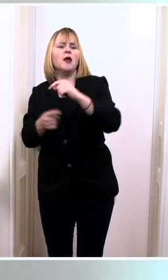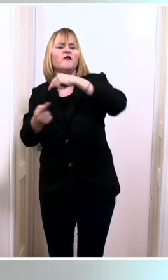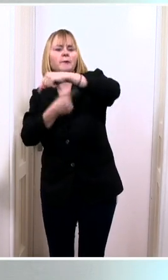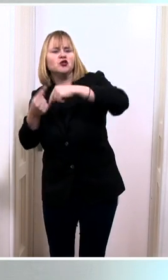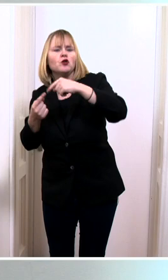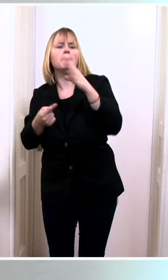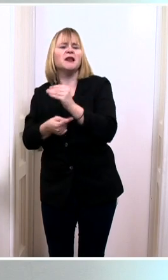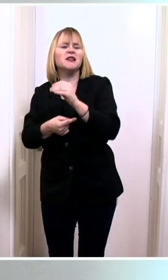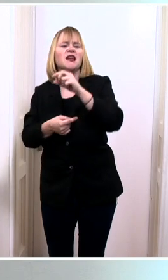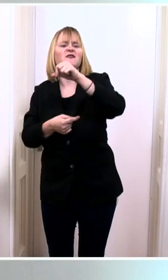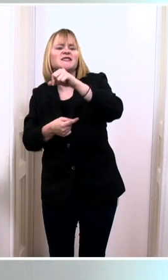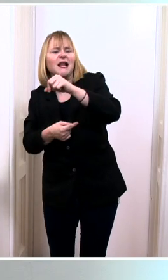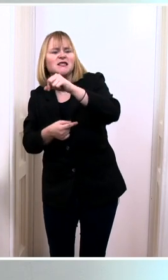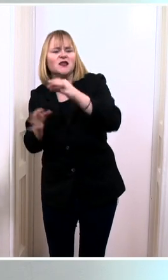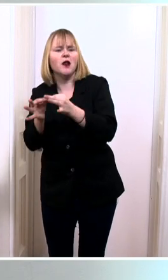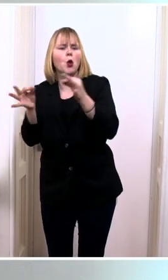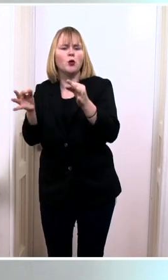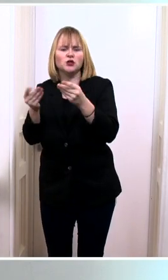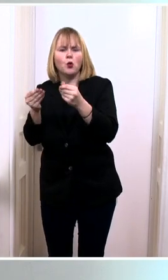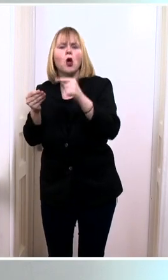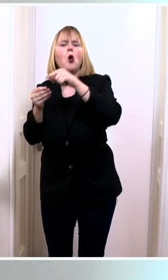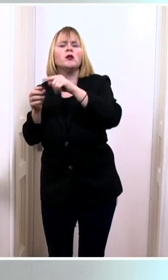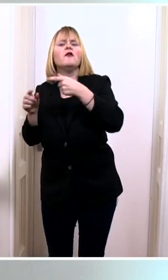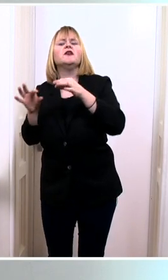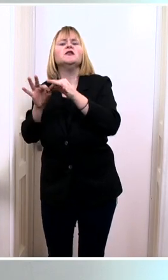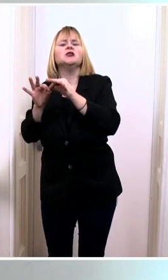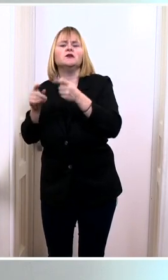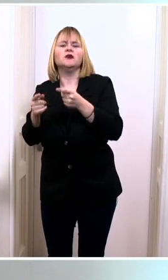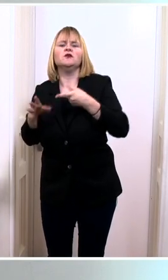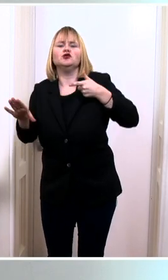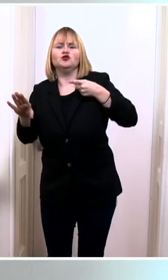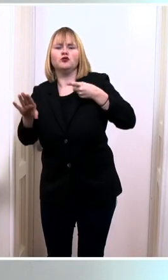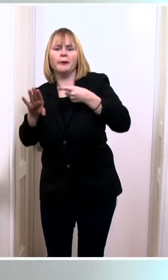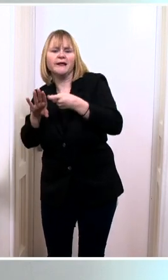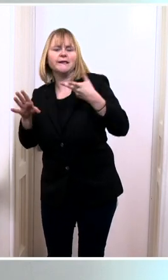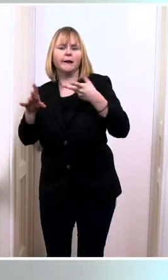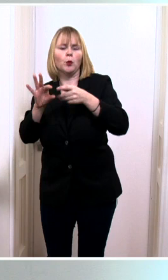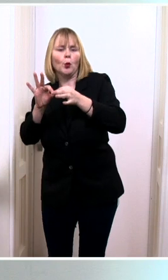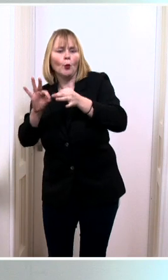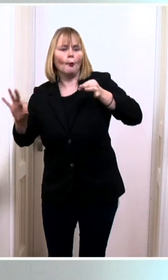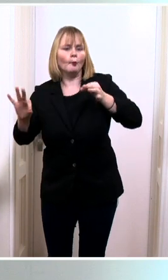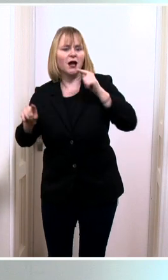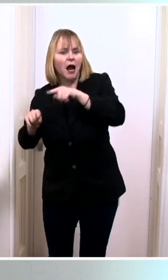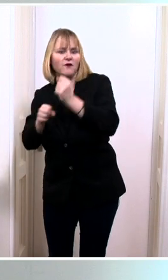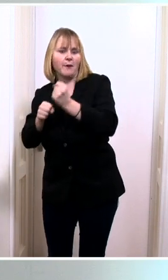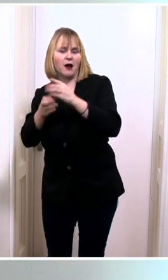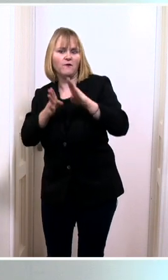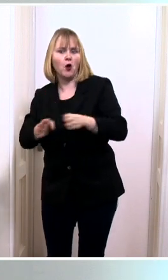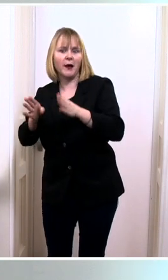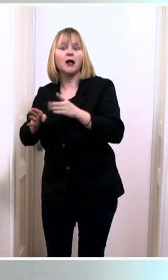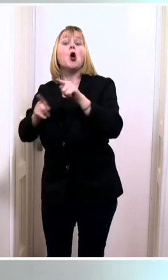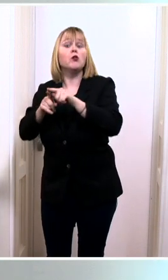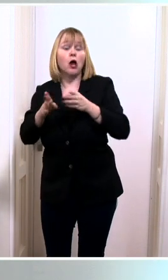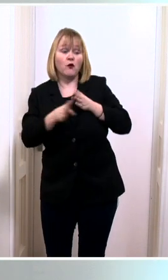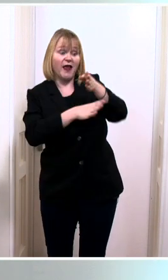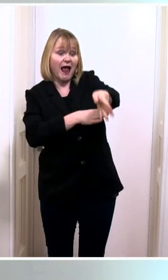mit Salzlösung und aufbereiten muss und auf Spritzen ziehen muss und eben dann die ganzen Eingangsbereiche, damit man die Personen eben